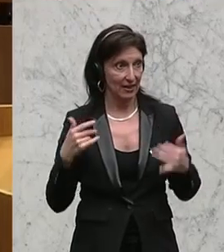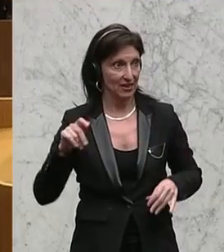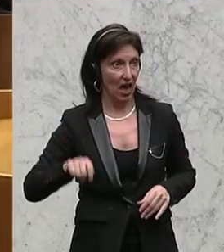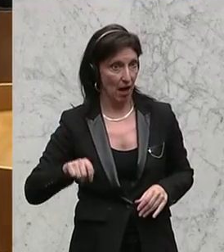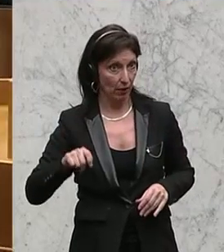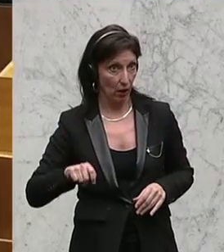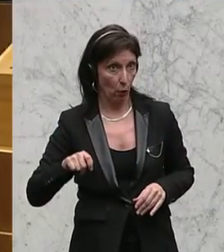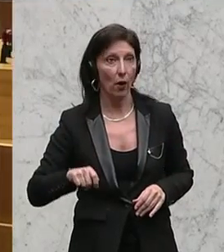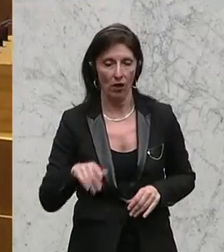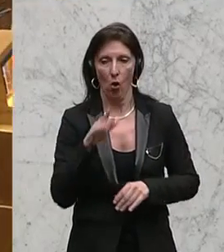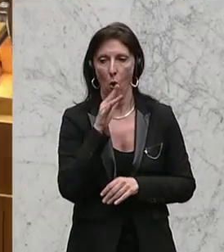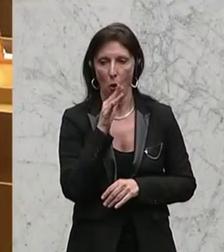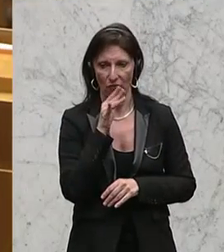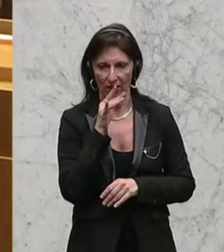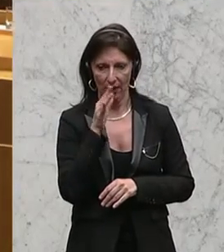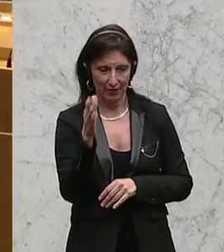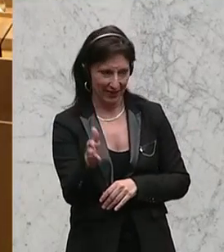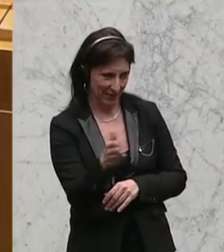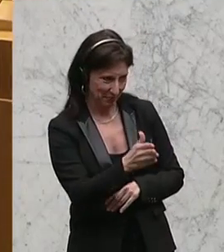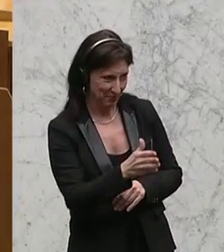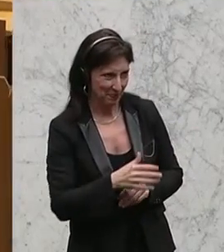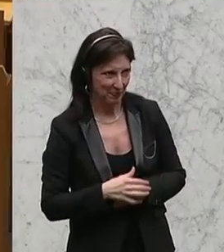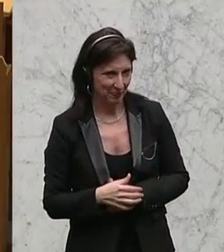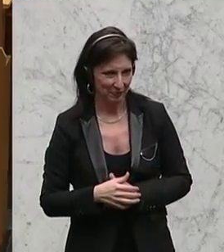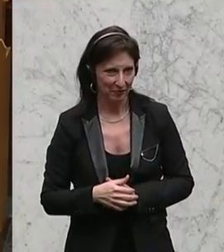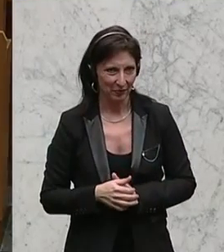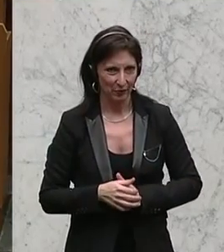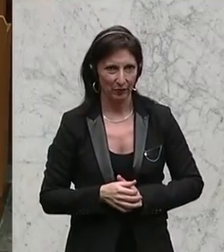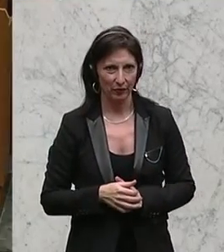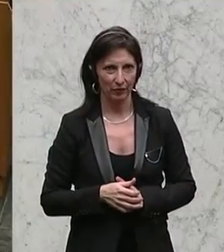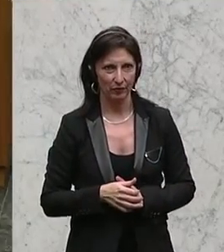Bundesland aufgrund der Höhe der Sozialleistungen aussuchen könne.